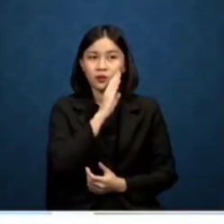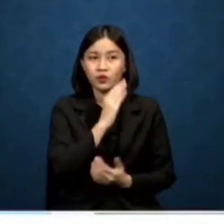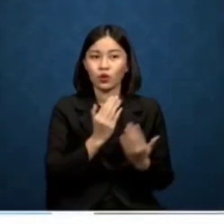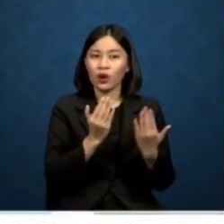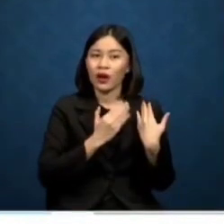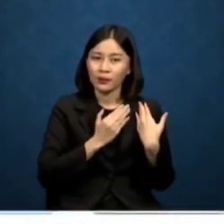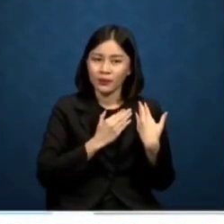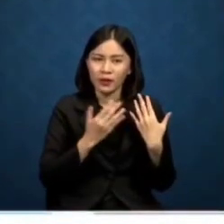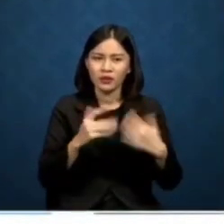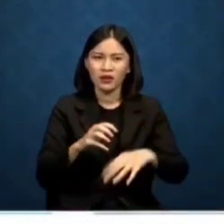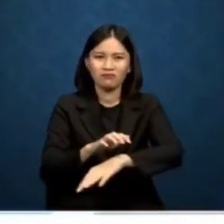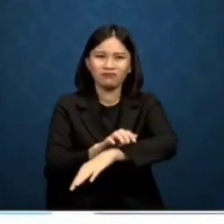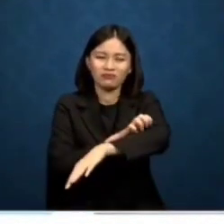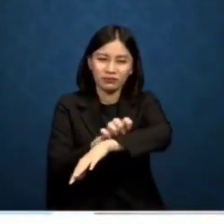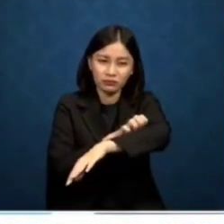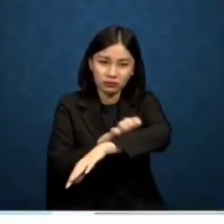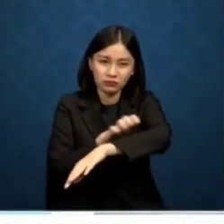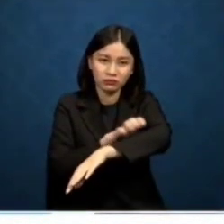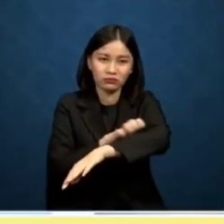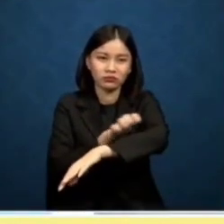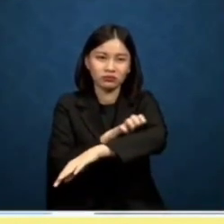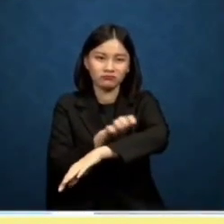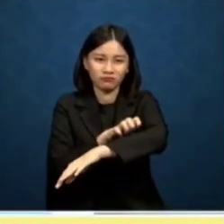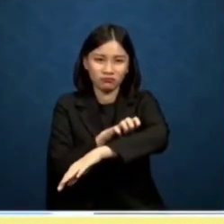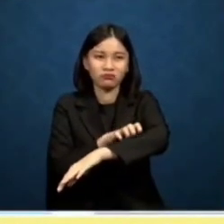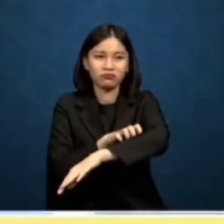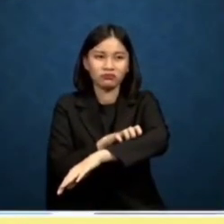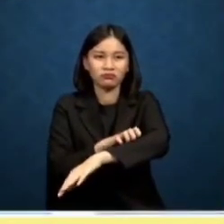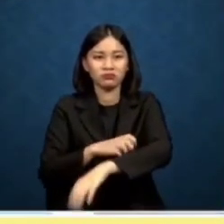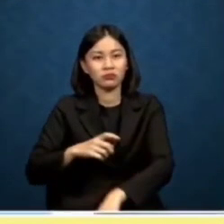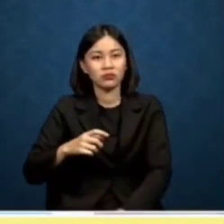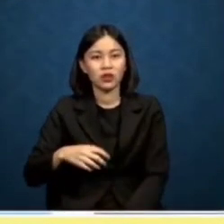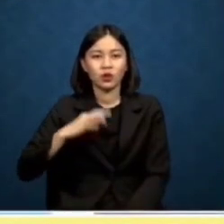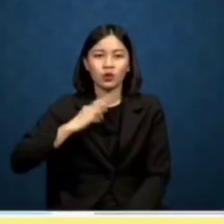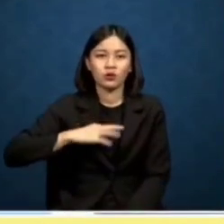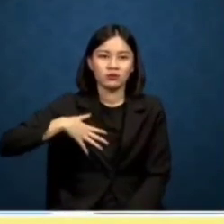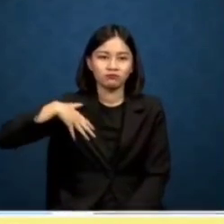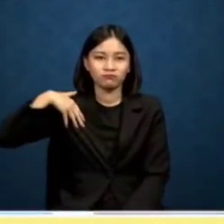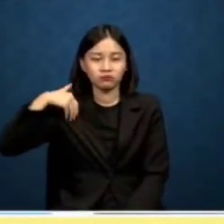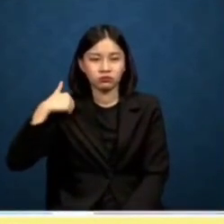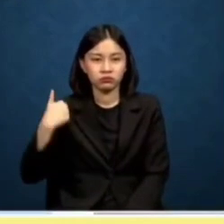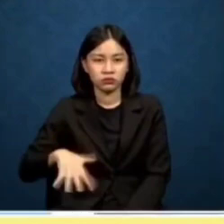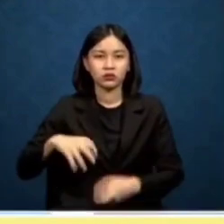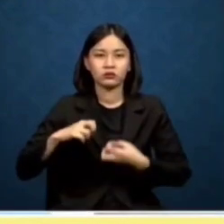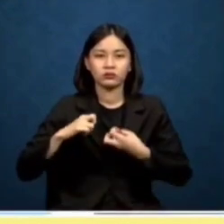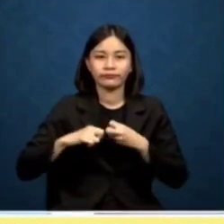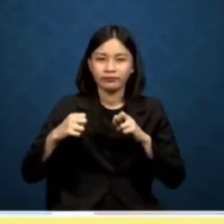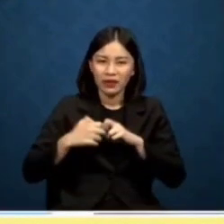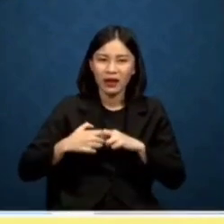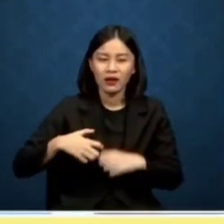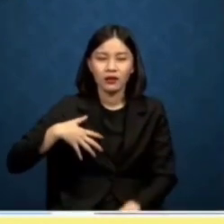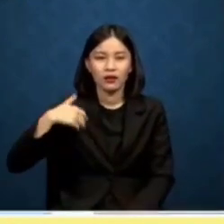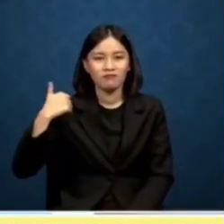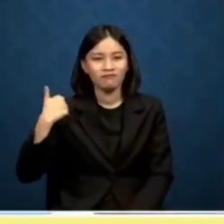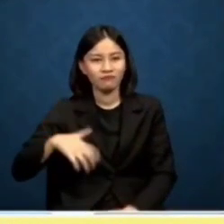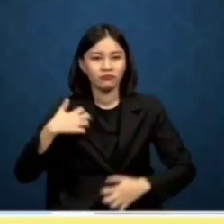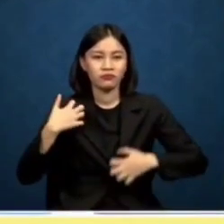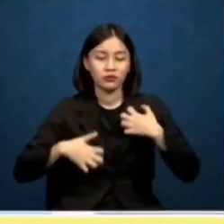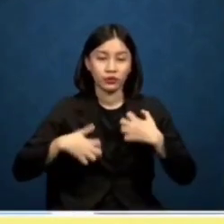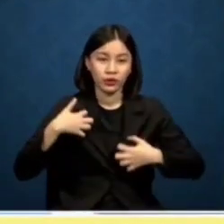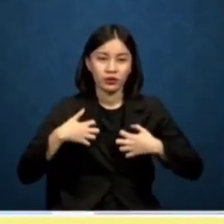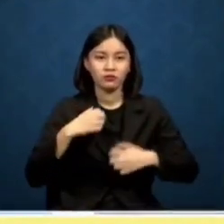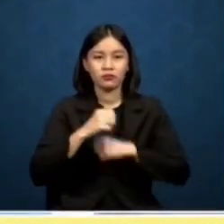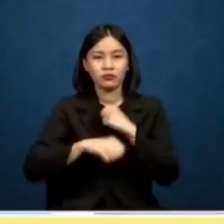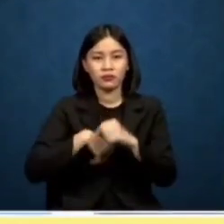บริโภคมาหลายสิบปีที่ผ่านมาจะใช้น้ำจากบ่อสาธารณะเพื่อทำความสะอาดร่างกายและเสื้อผ้าสำหรับบ่อที่ขุดขึ้นเองไม่